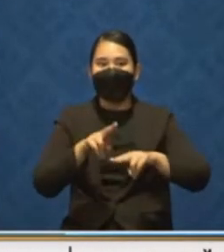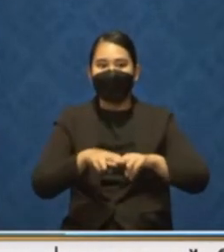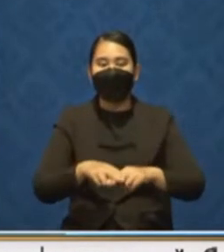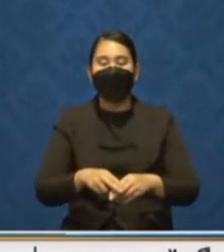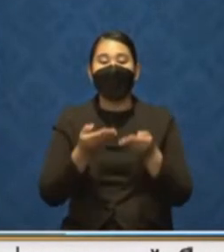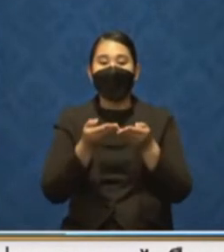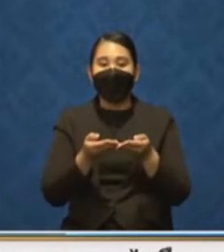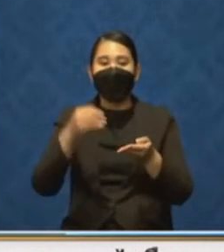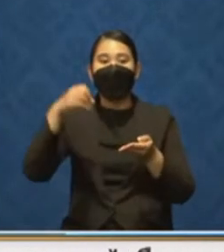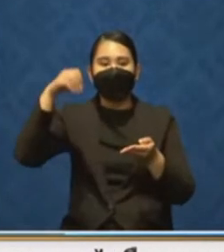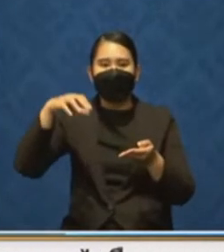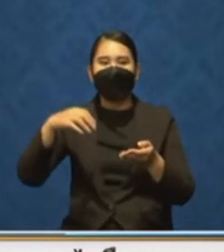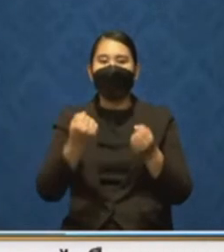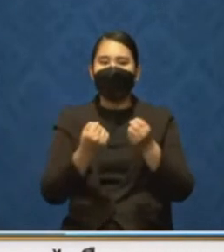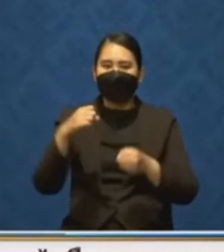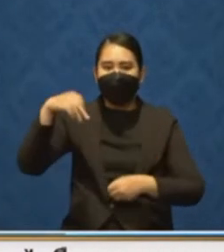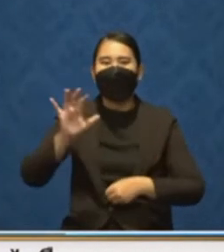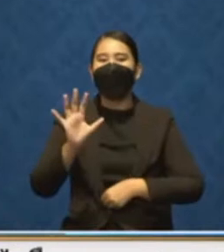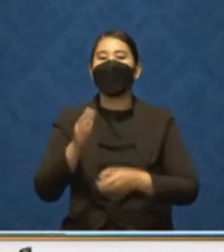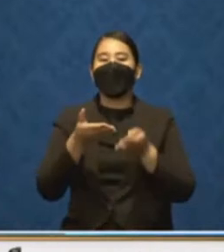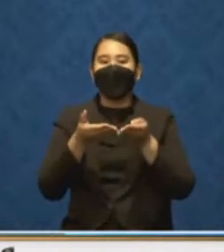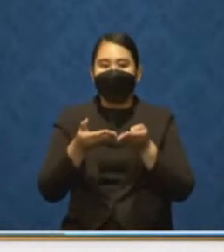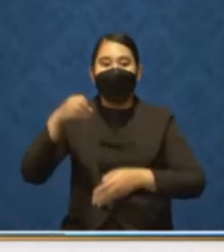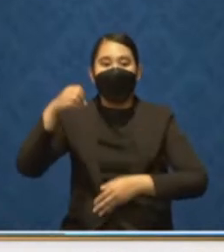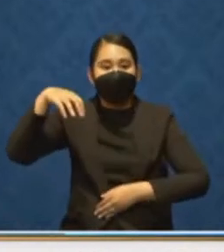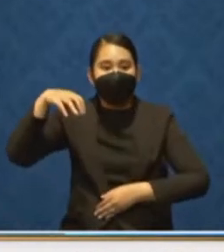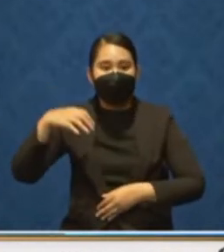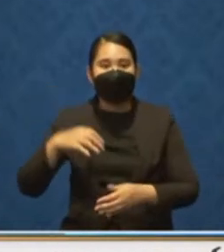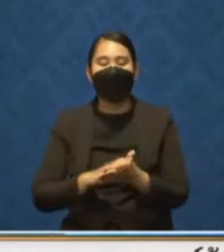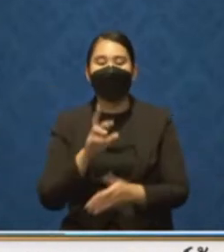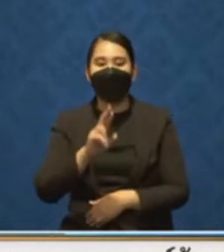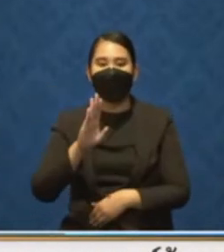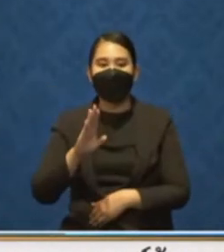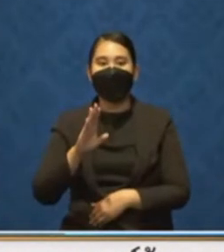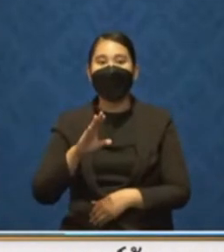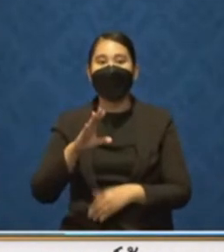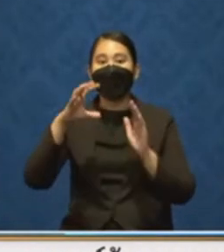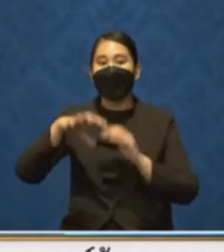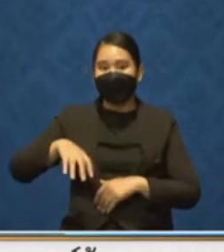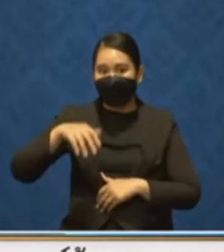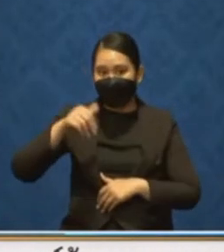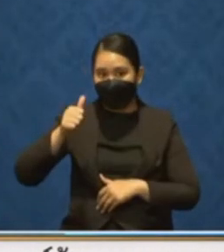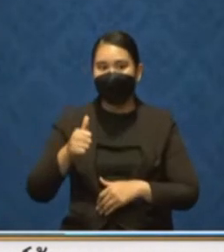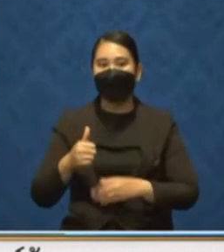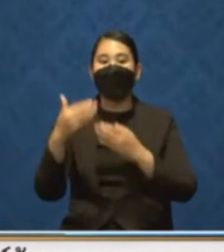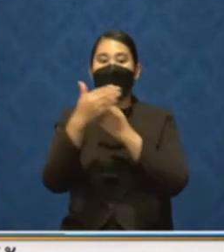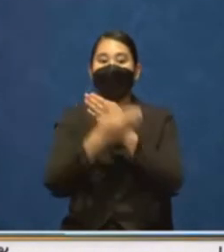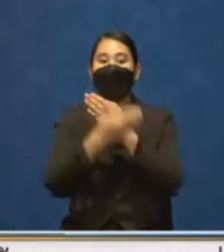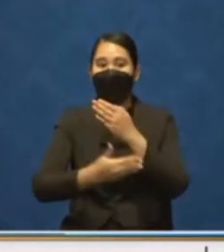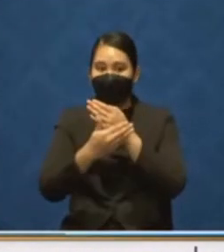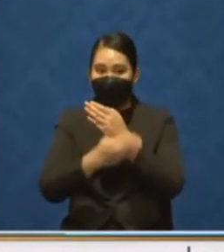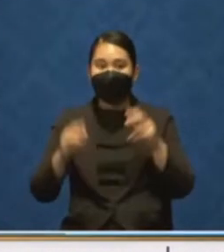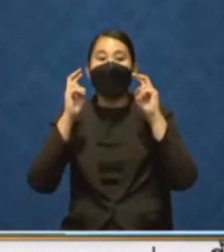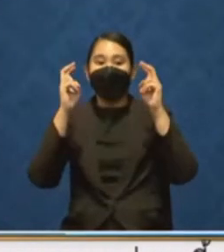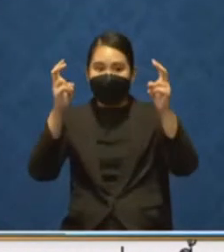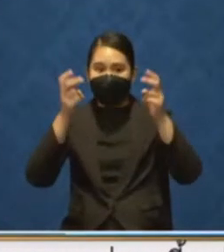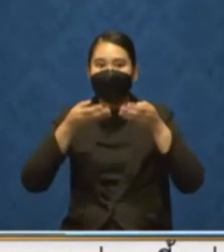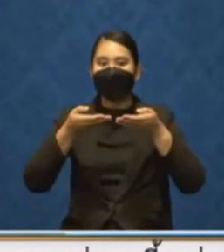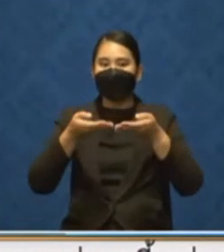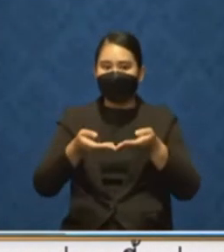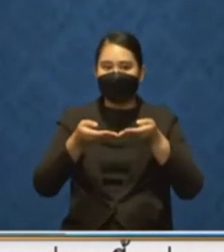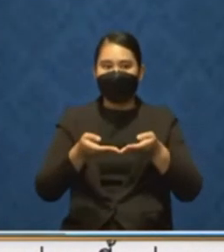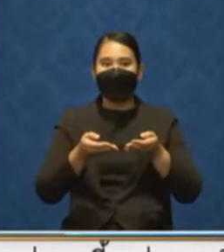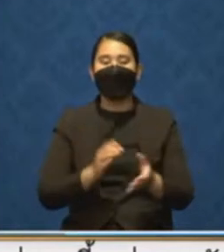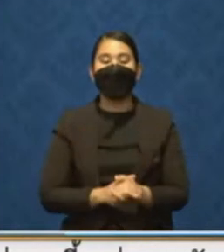อยุดเปลวไฟฟ้านะครับแล้วมีการเชื่อกับคนจนในเมืองหลวงรถรางเรือนะครับรวมทั้งเรือไฟฟ้าของลุงเกษม